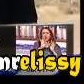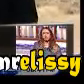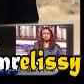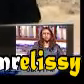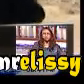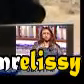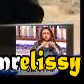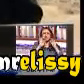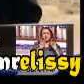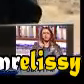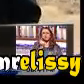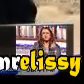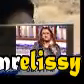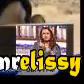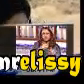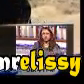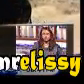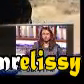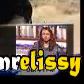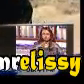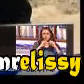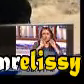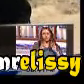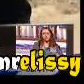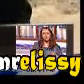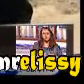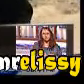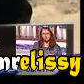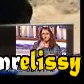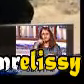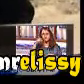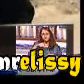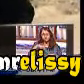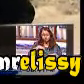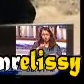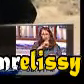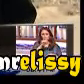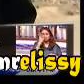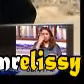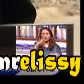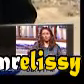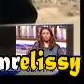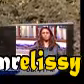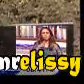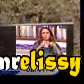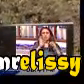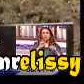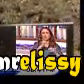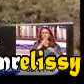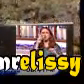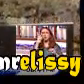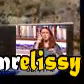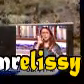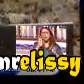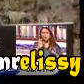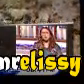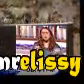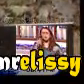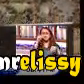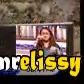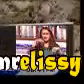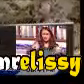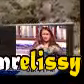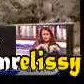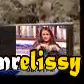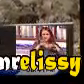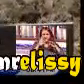علشان المحاصيل الزراعيه داخله على حصاد في خلال شهر، في نهايه شهر 4 كله هيحصد القمح. بالنسبه